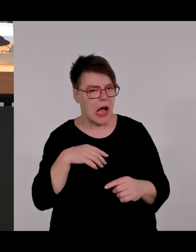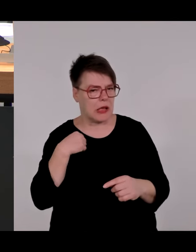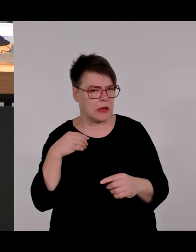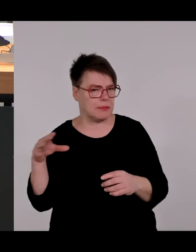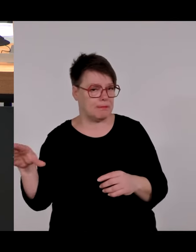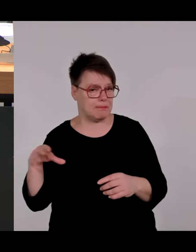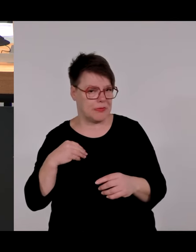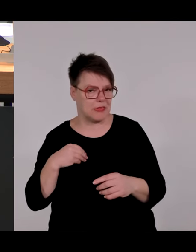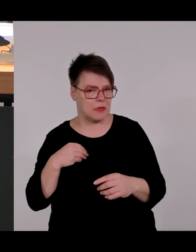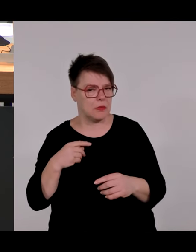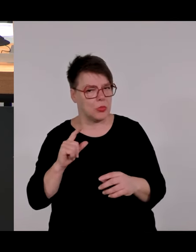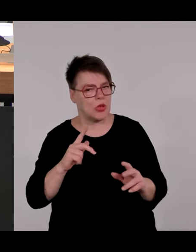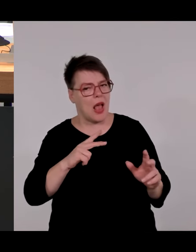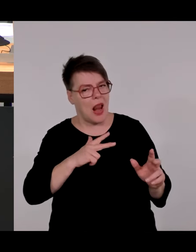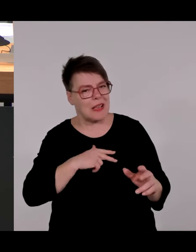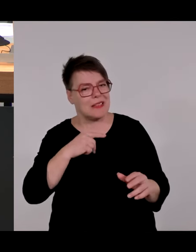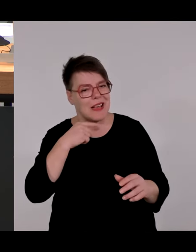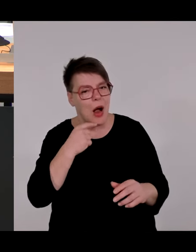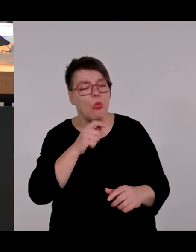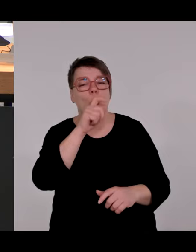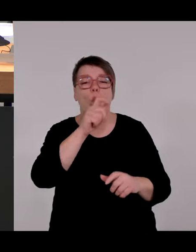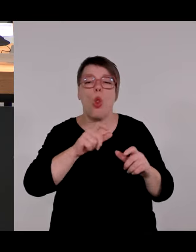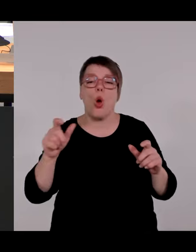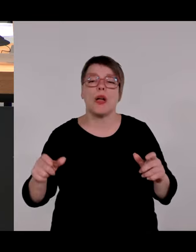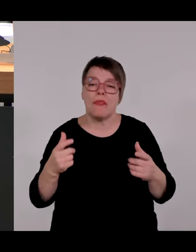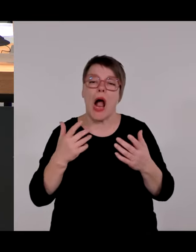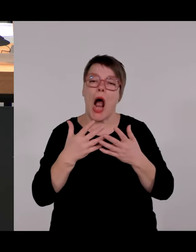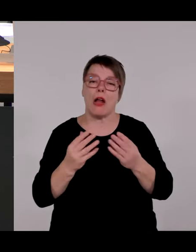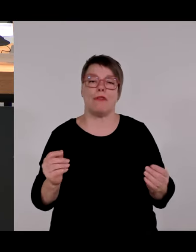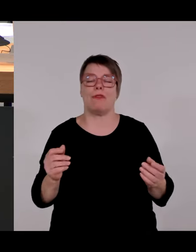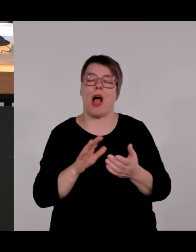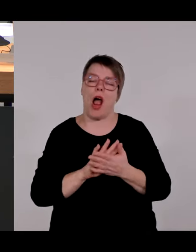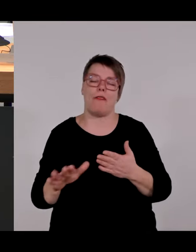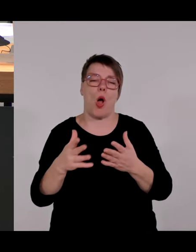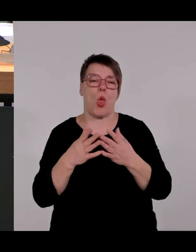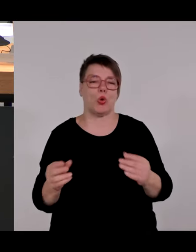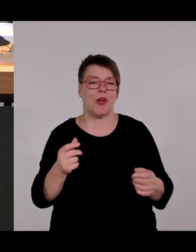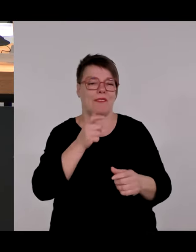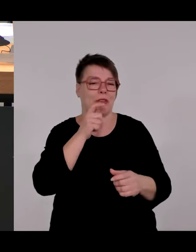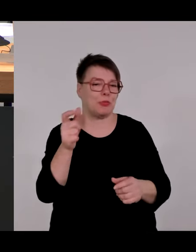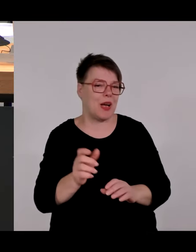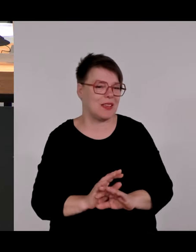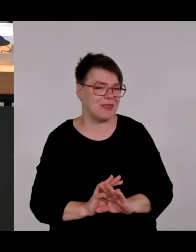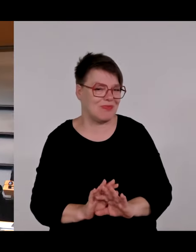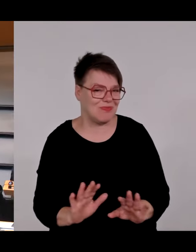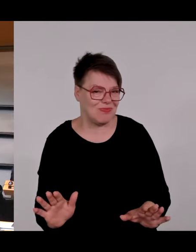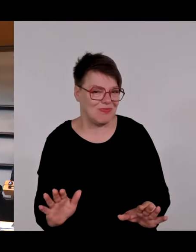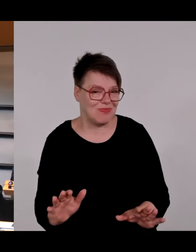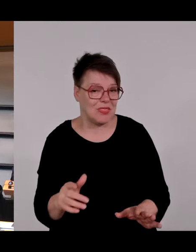in der die Wirkung der Maßnahmen wirklich zählt und nicht die autoritäre Pose. Vielen Dank.